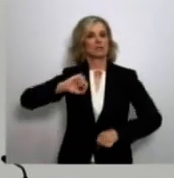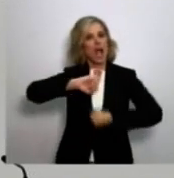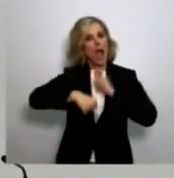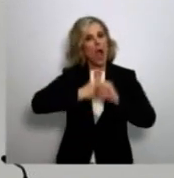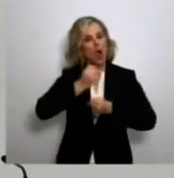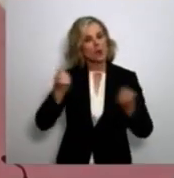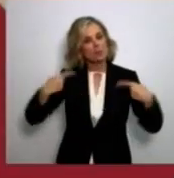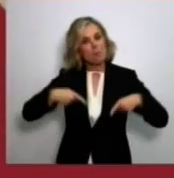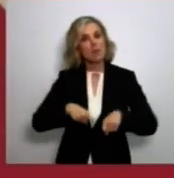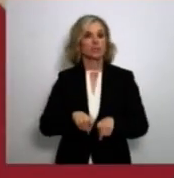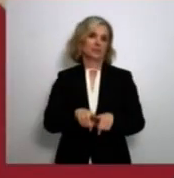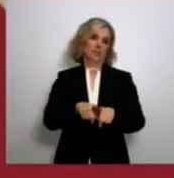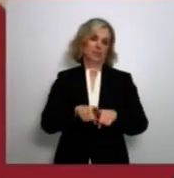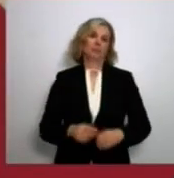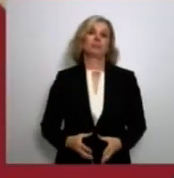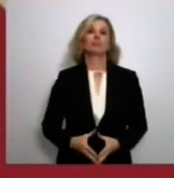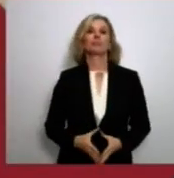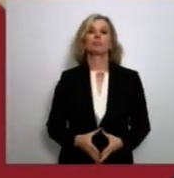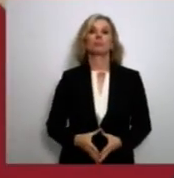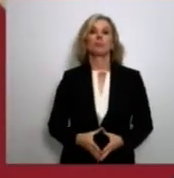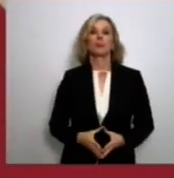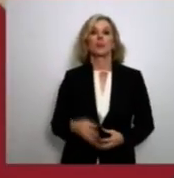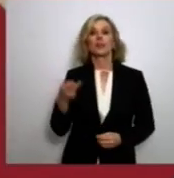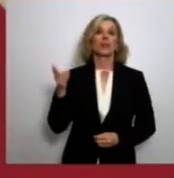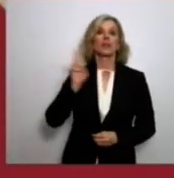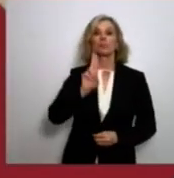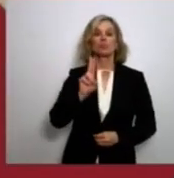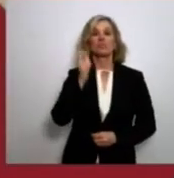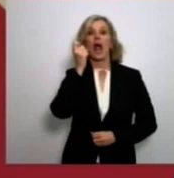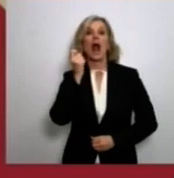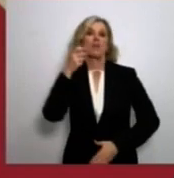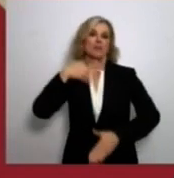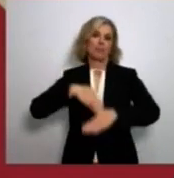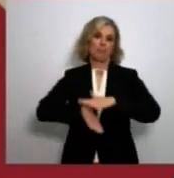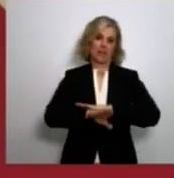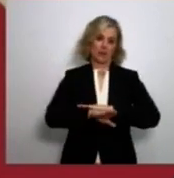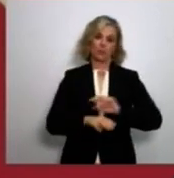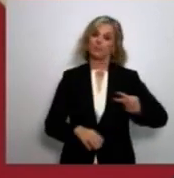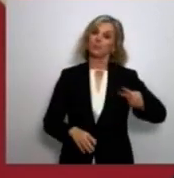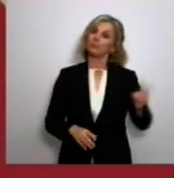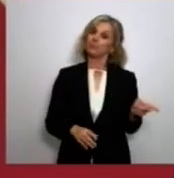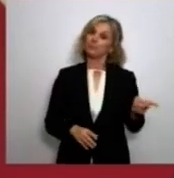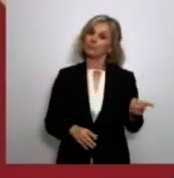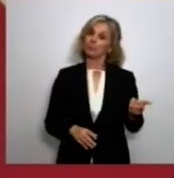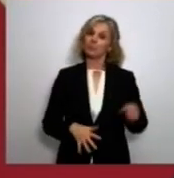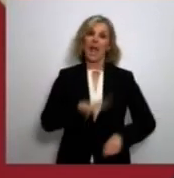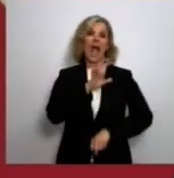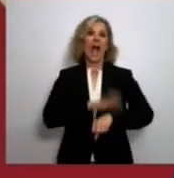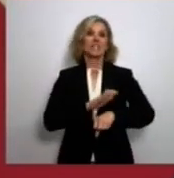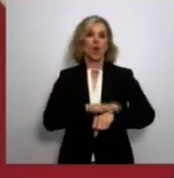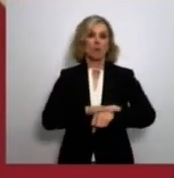σε αυτόν τον αγώνα τον οποίο κάνουμε και υποψήφιος στην Αλφα Πειραιός, και αριστερά μου βρίσκεται ο αξιωματικός των